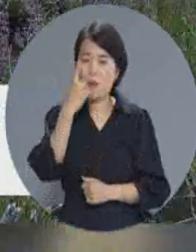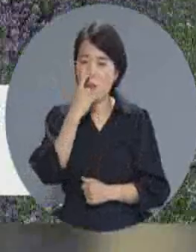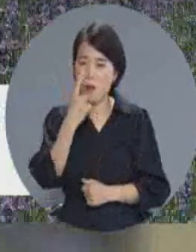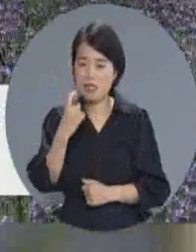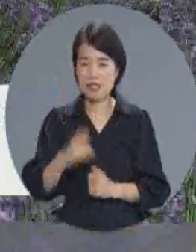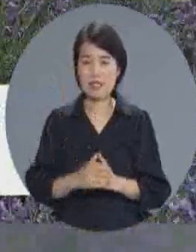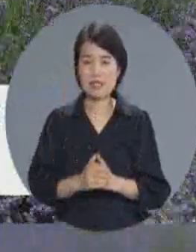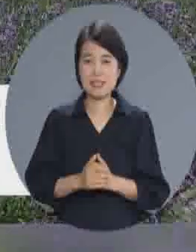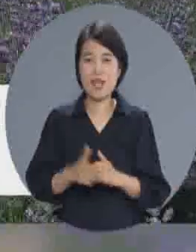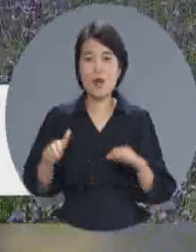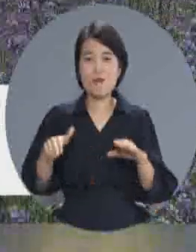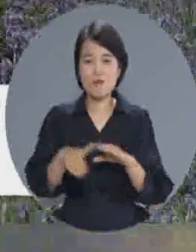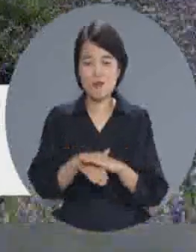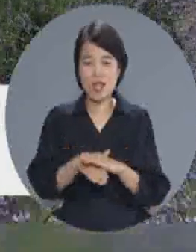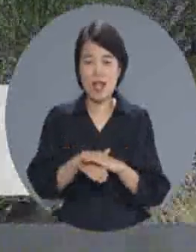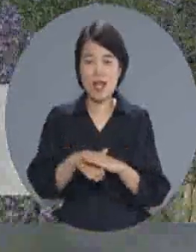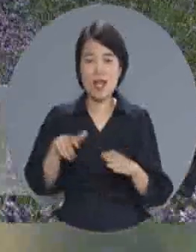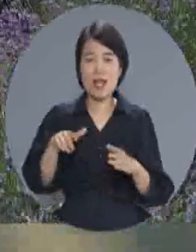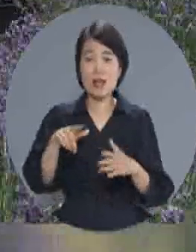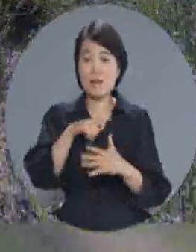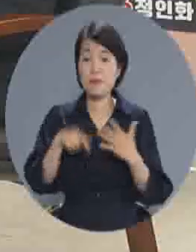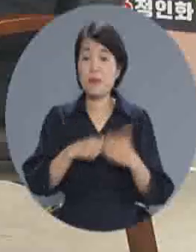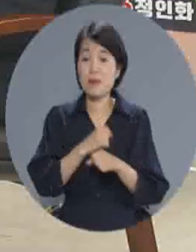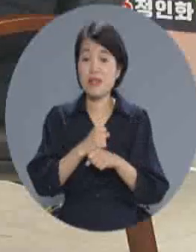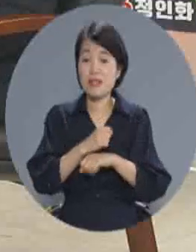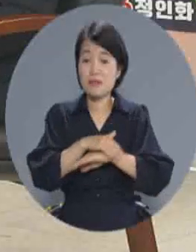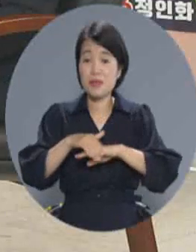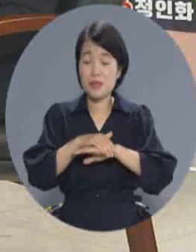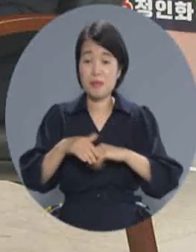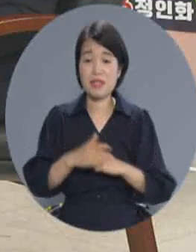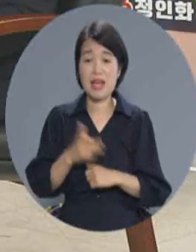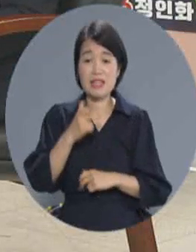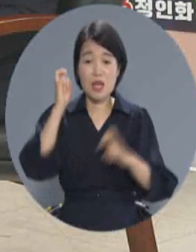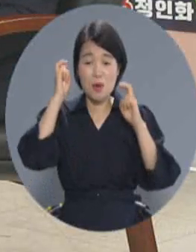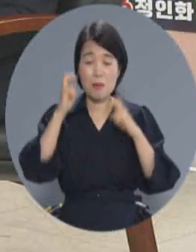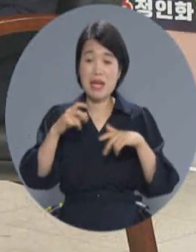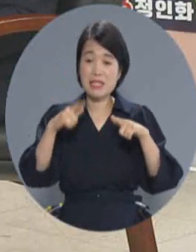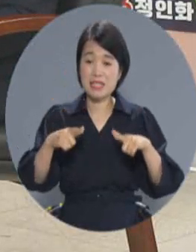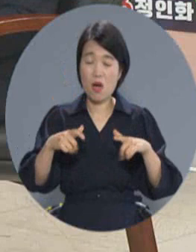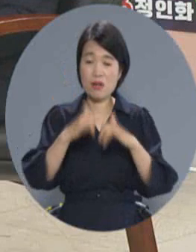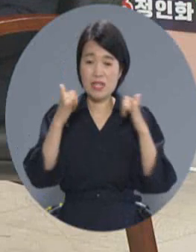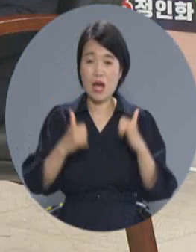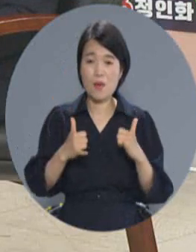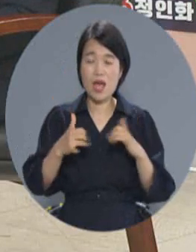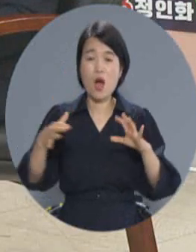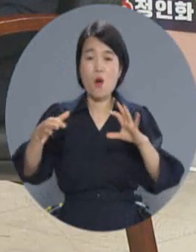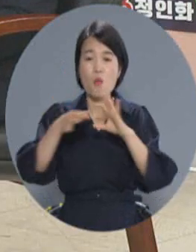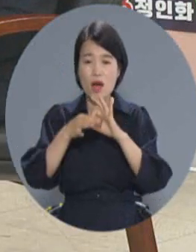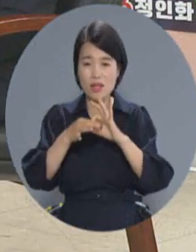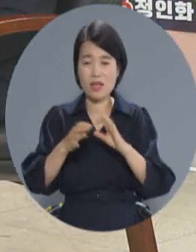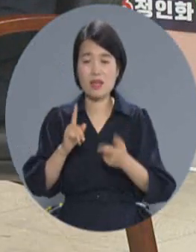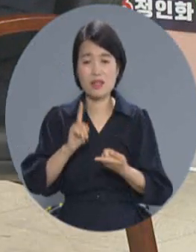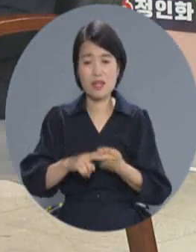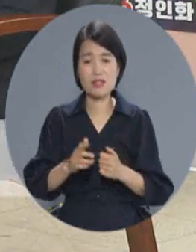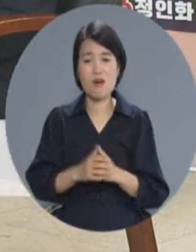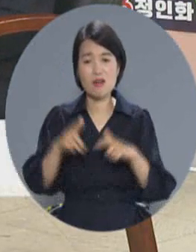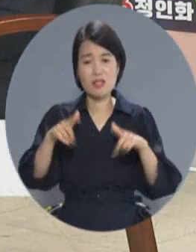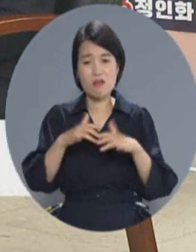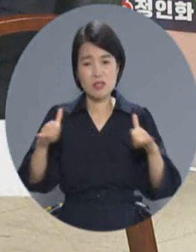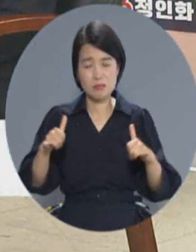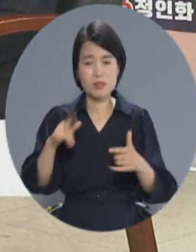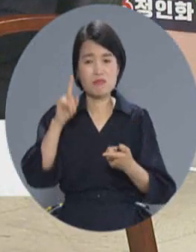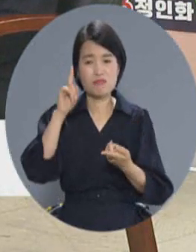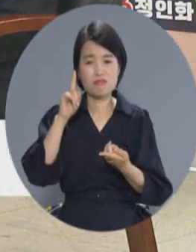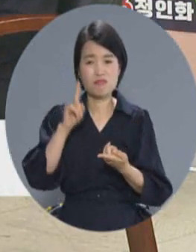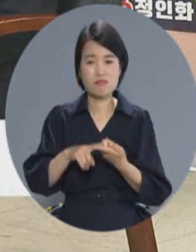매력물을 만든다는 그런 생각을 가지고 있습니다. 대기업과 지역사회 관계 설정 면에서 지역 시민들이